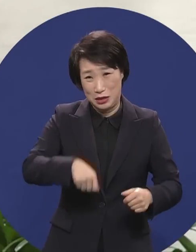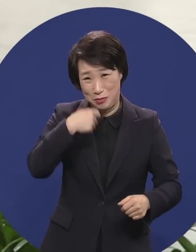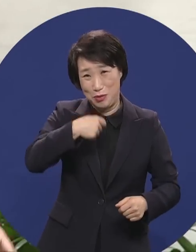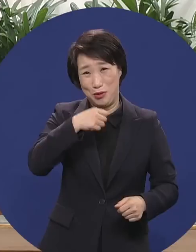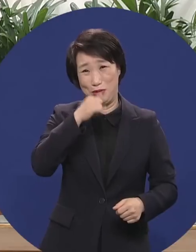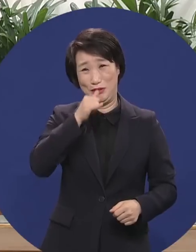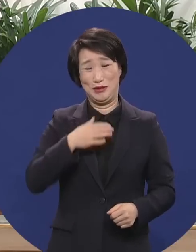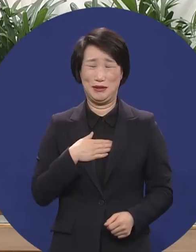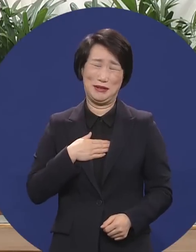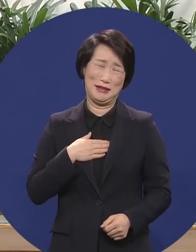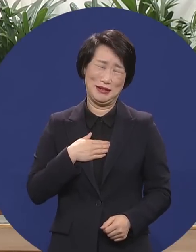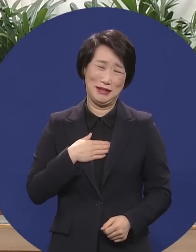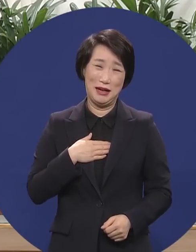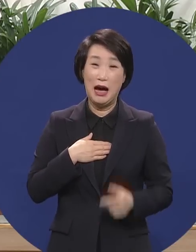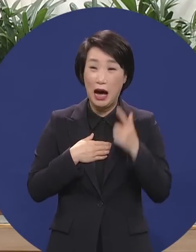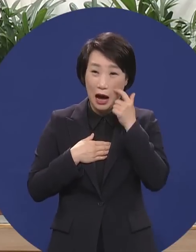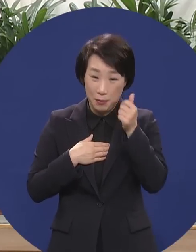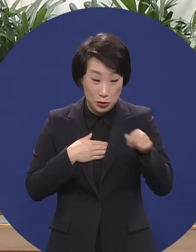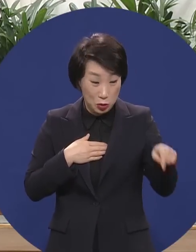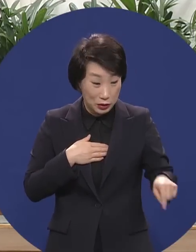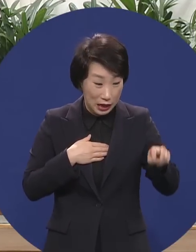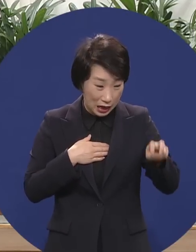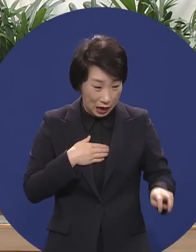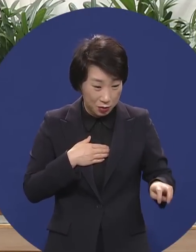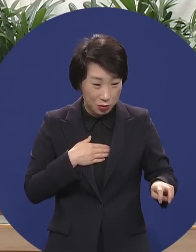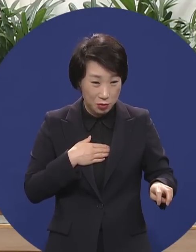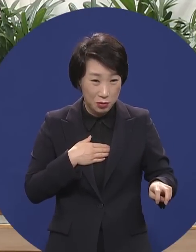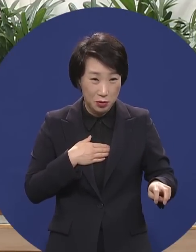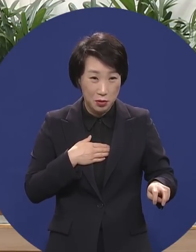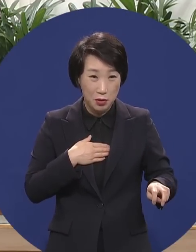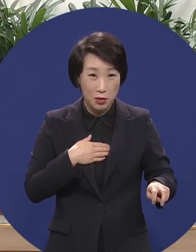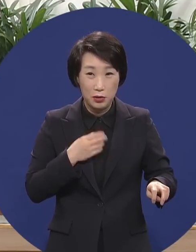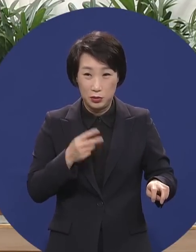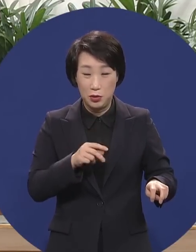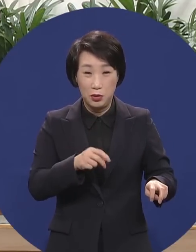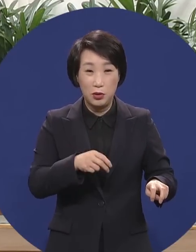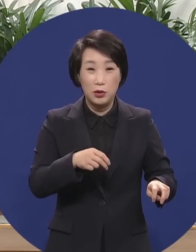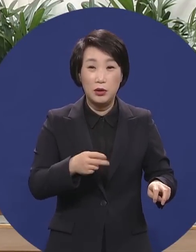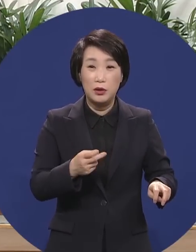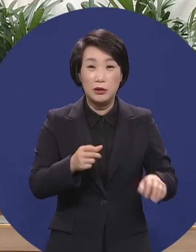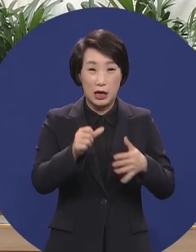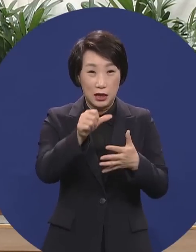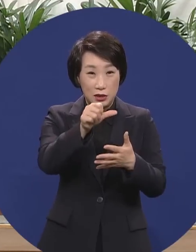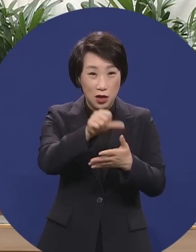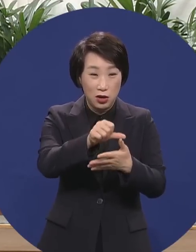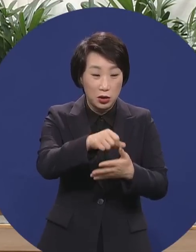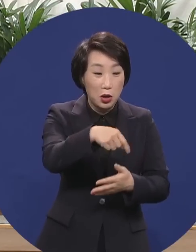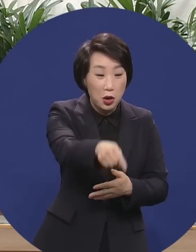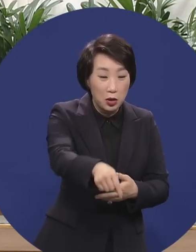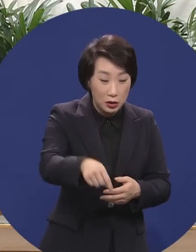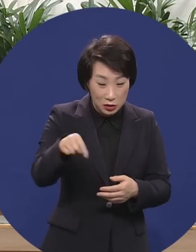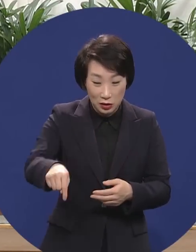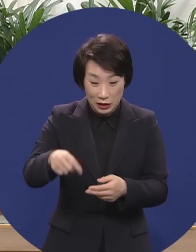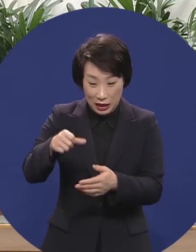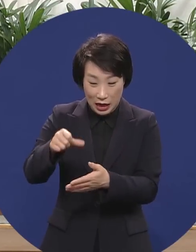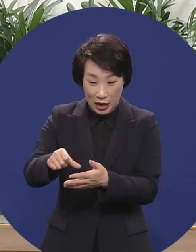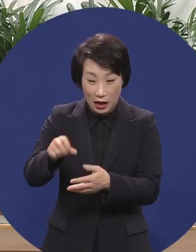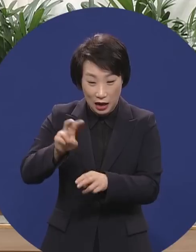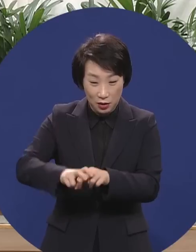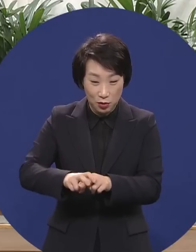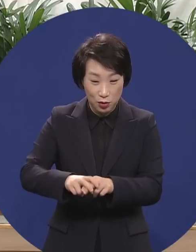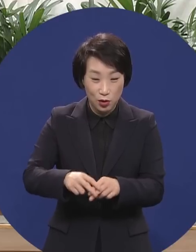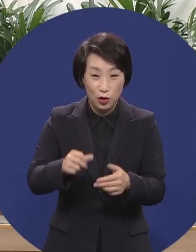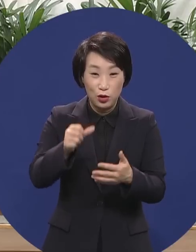보면 아버지 이쪽에 앉으시고, 예, 또 뭐 형님, 큰형님 앞에 앉으시고, 둘째 형님